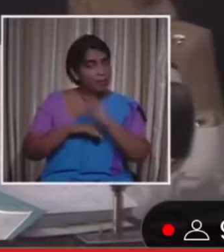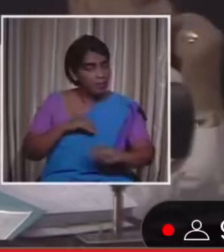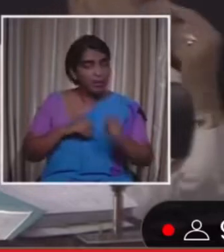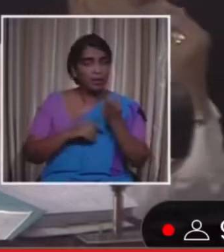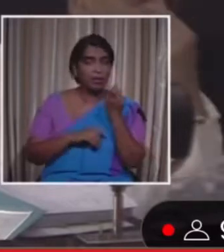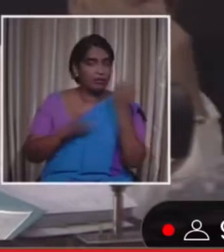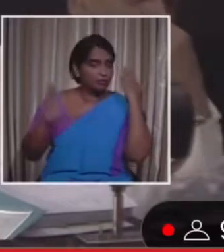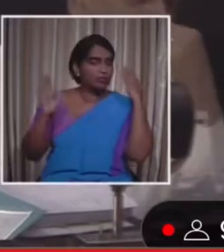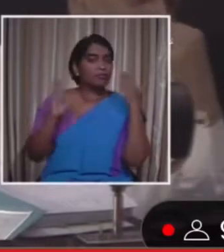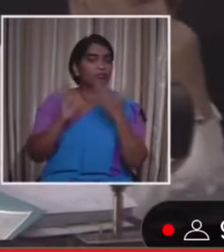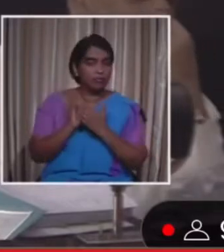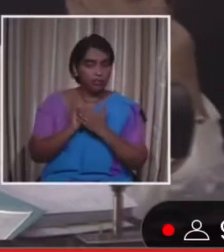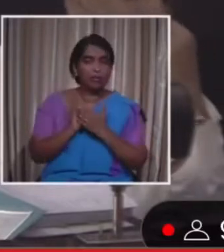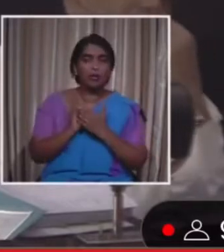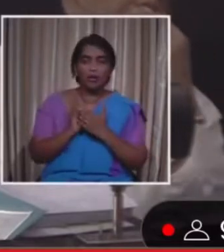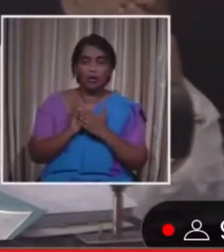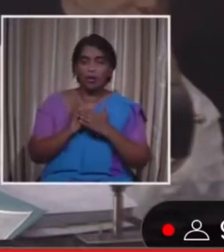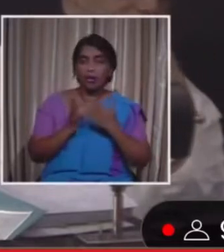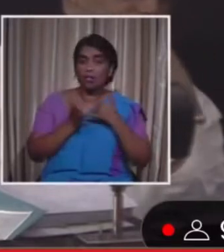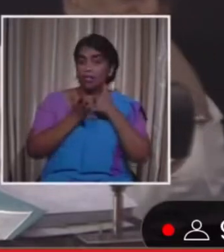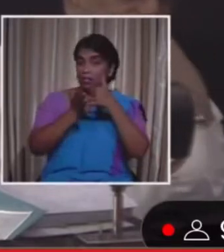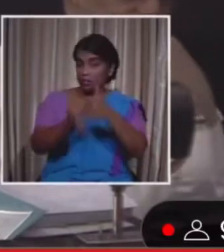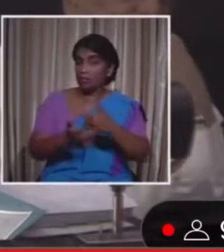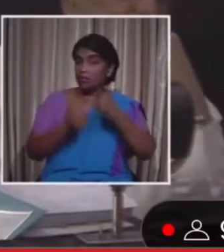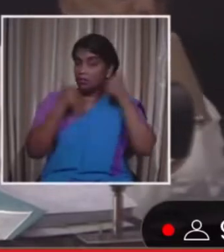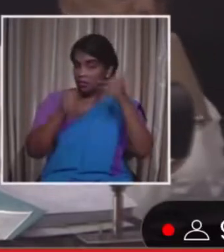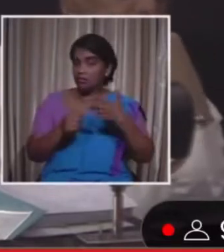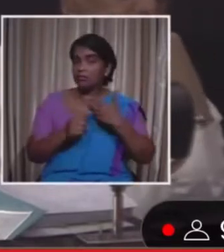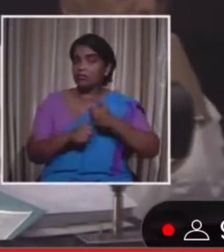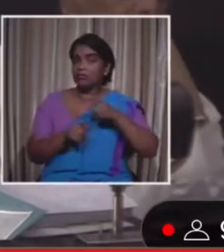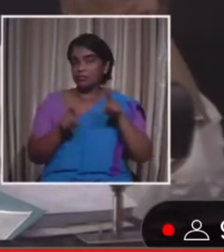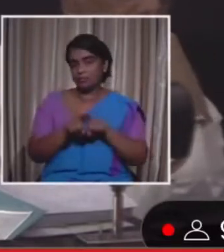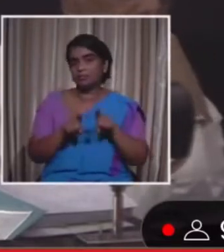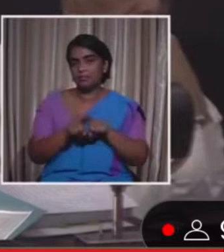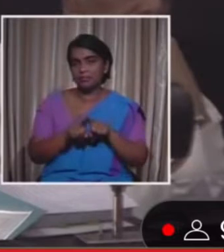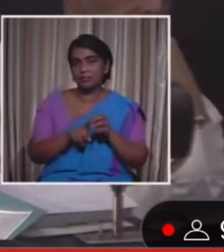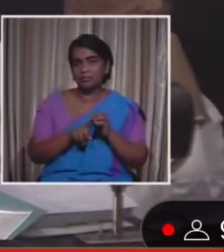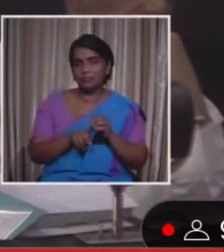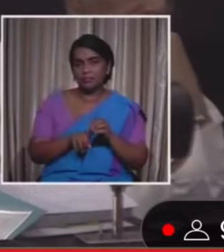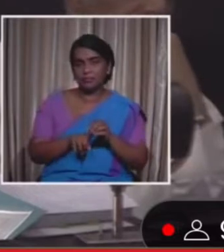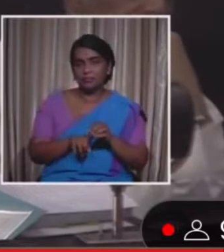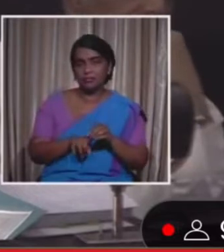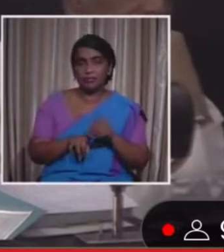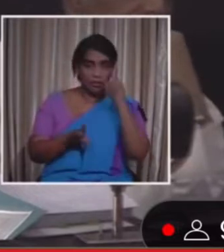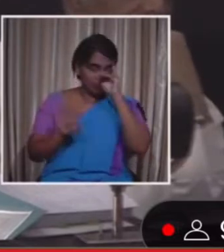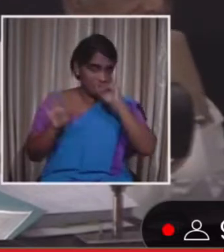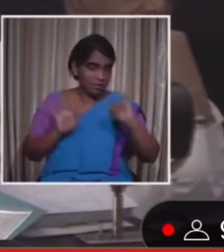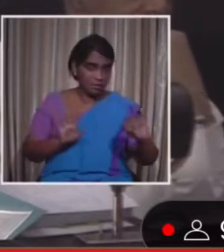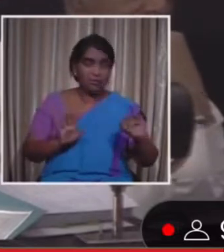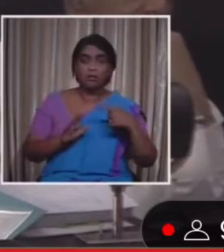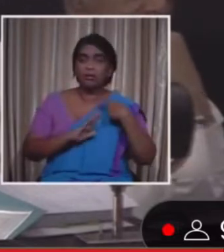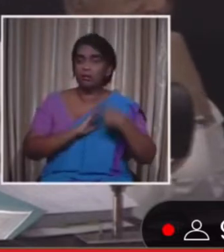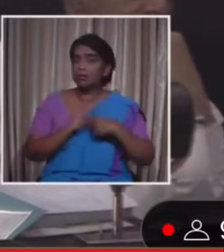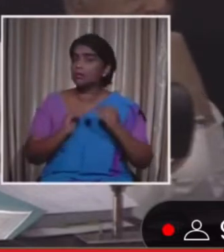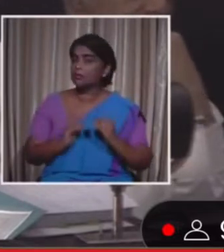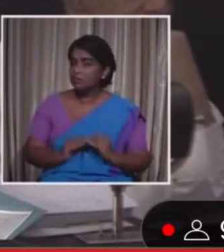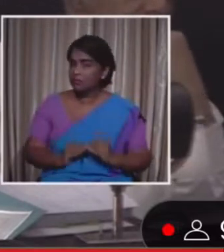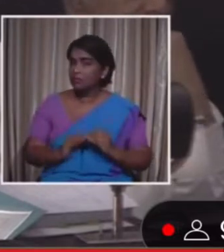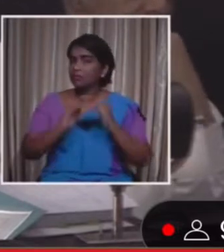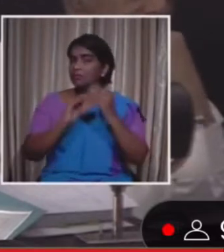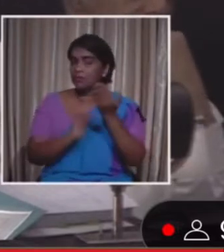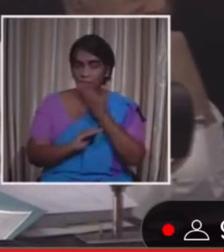ආර්ථිකය පිළිබඳ නොබෙල් තාගය ලැබියුට තරම් විශිෂ්ට එකක් වෙනවා. If you can do it in 6 months, if you can turn from minus 6